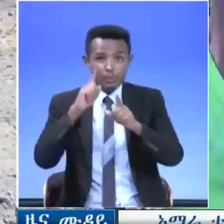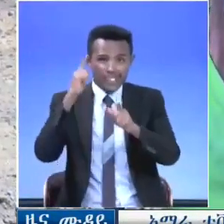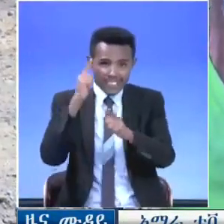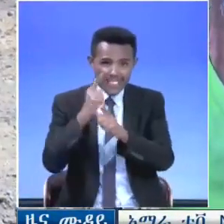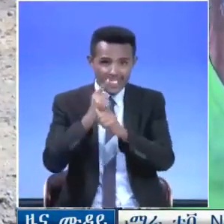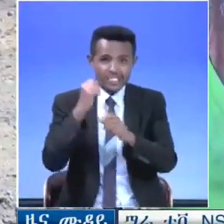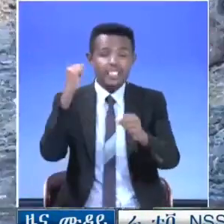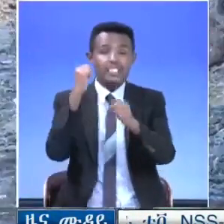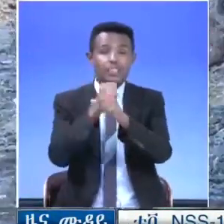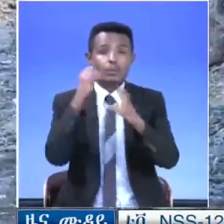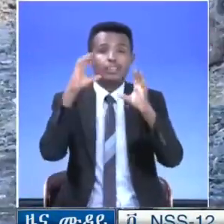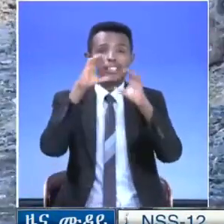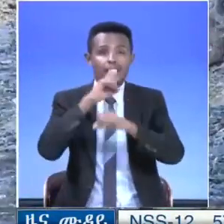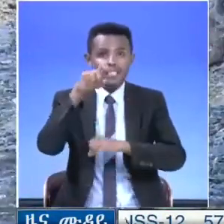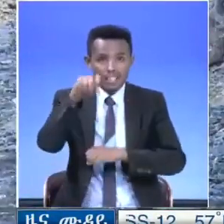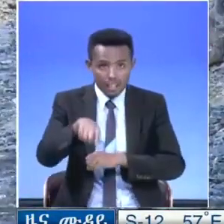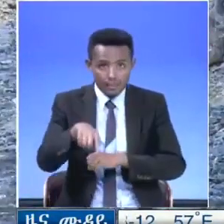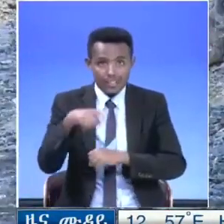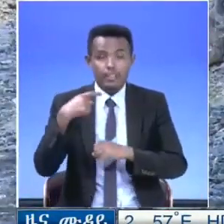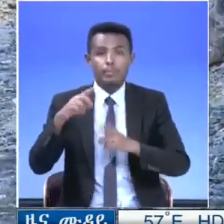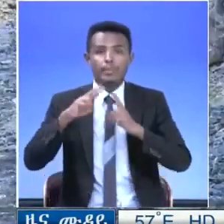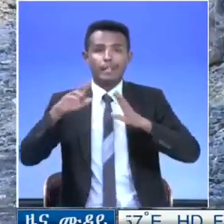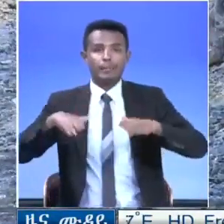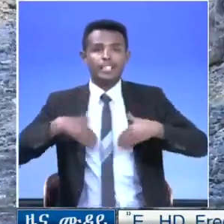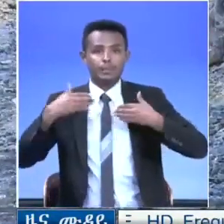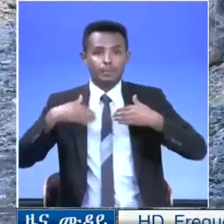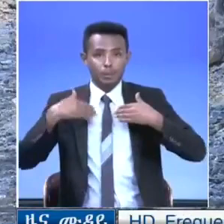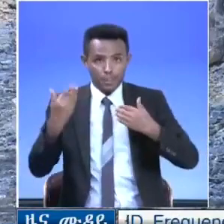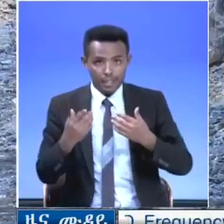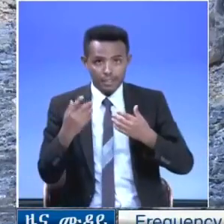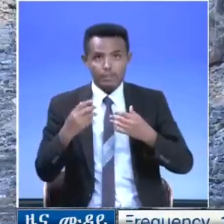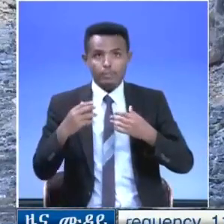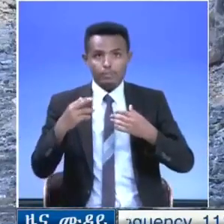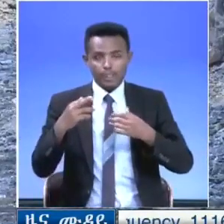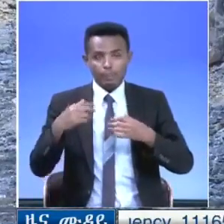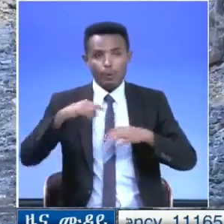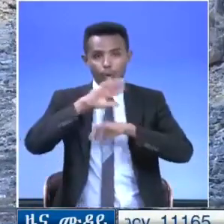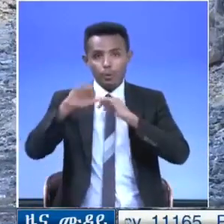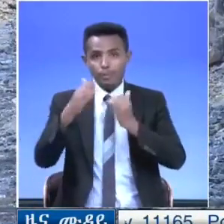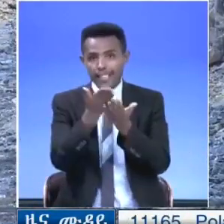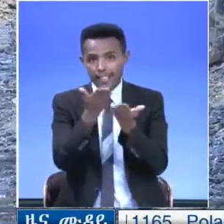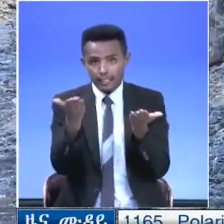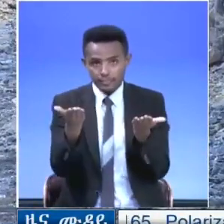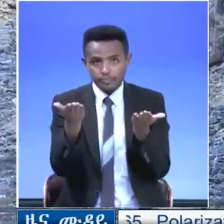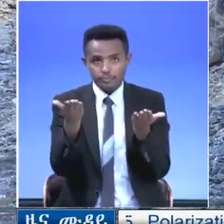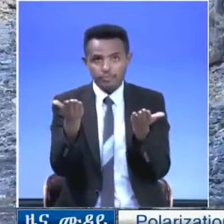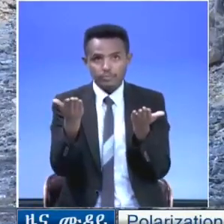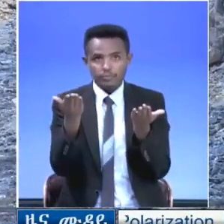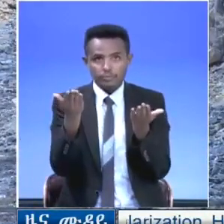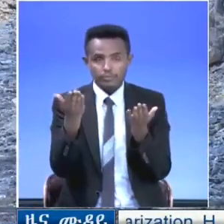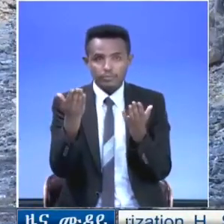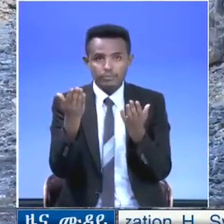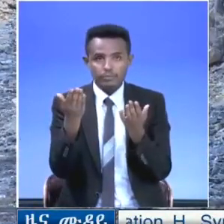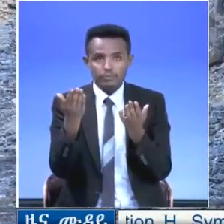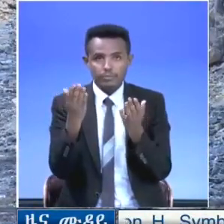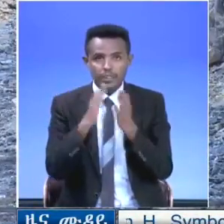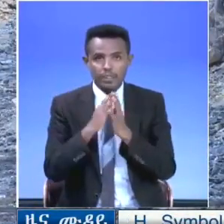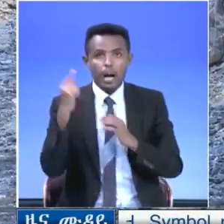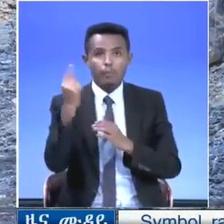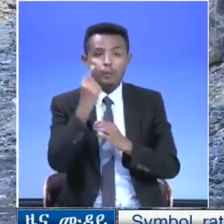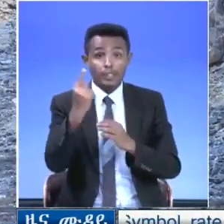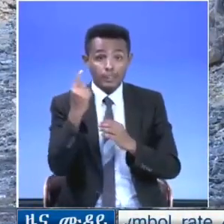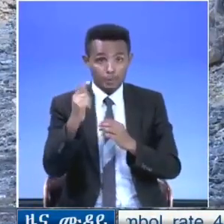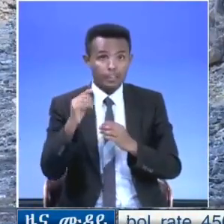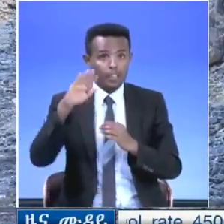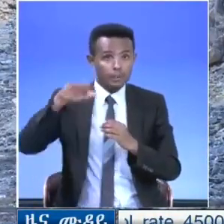መጨረስ አለበት። በጣም ደስታ ተሰምቶናል። በሁሉም ነገር ቢያንስ እኛ እንኳ እንደ ገበያ ስንውል በተቸነፍ ሰዓት እንኳ ከአምቡላንስም ቀርቶ ሌላ